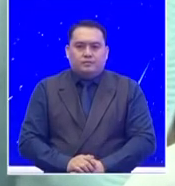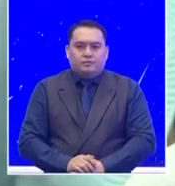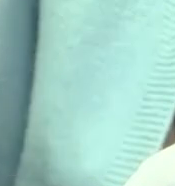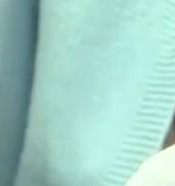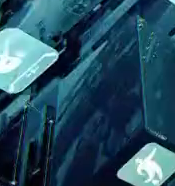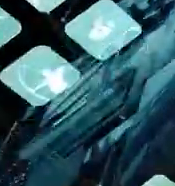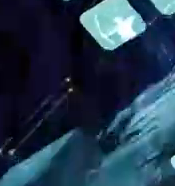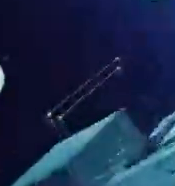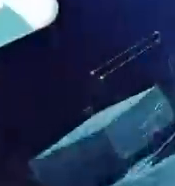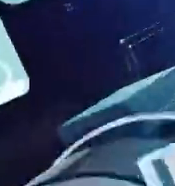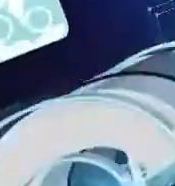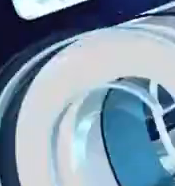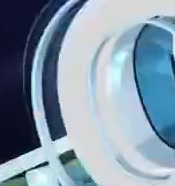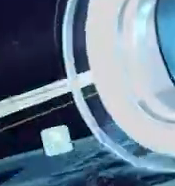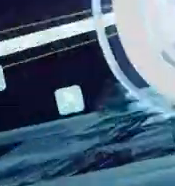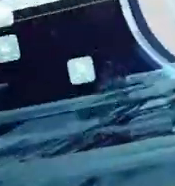телеканал Жетсу.